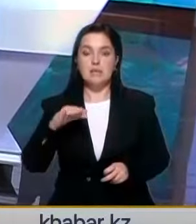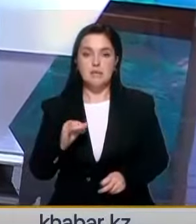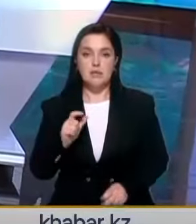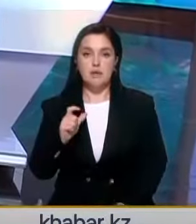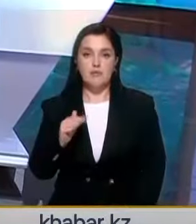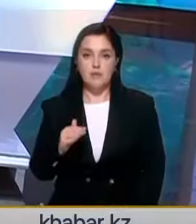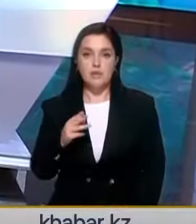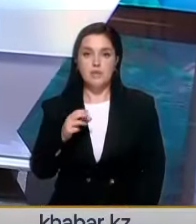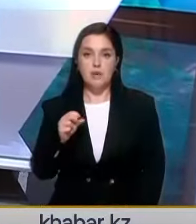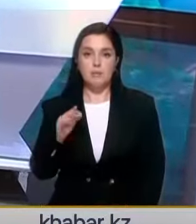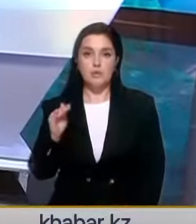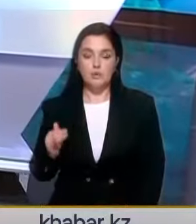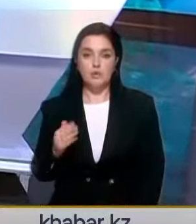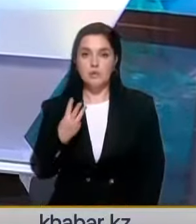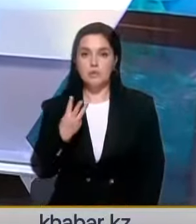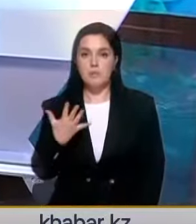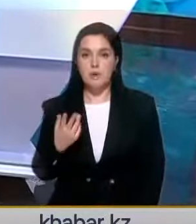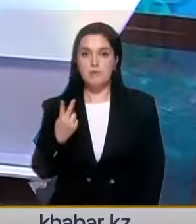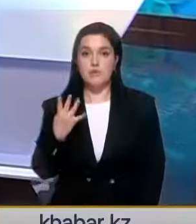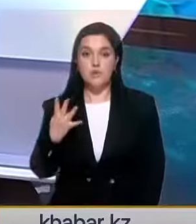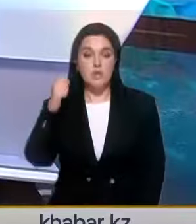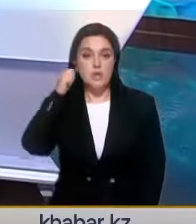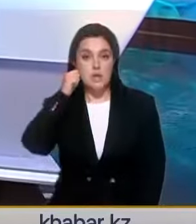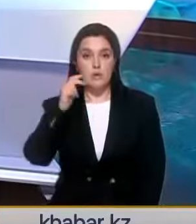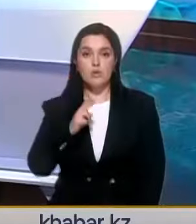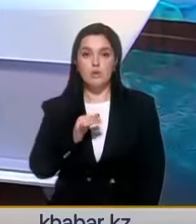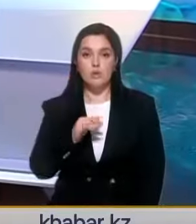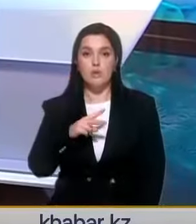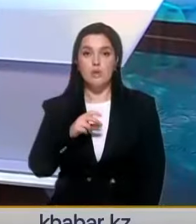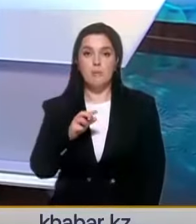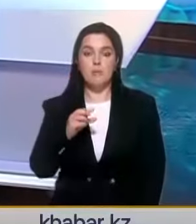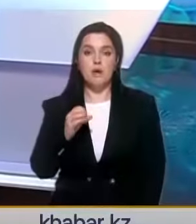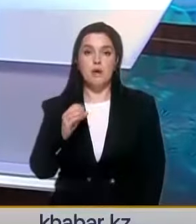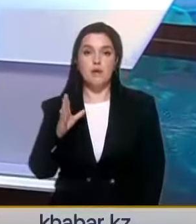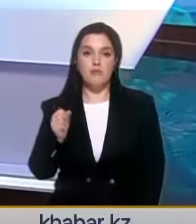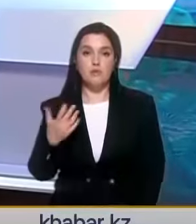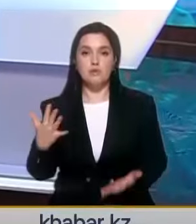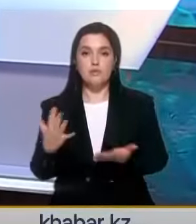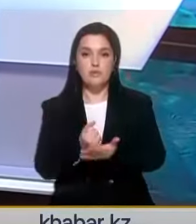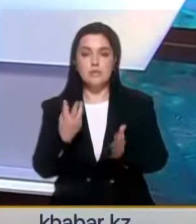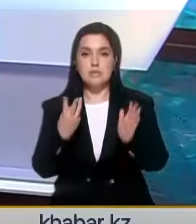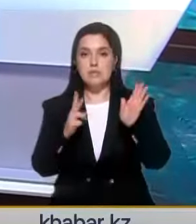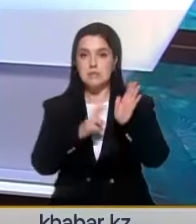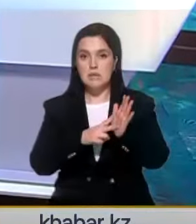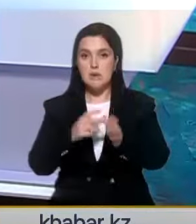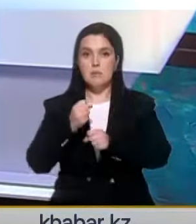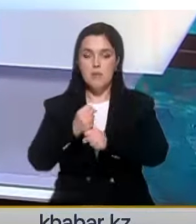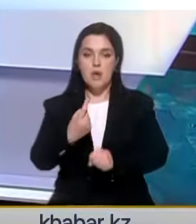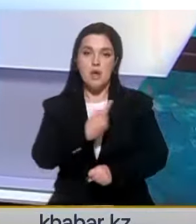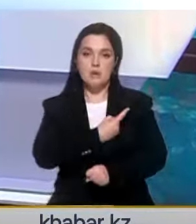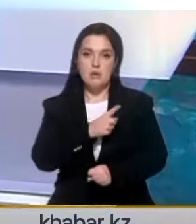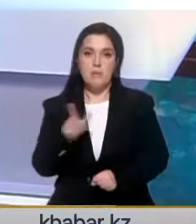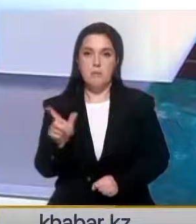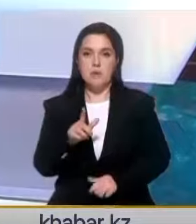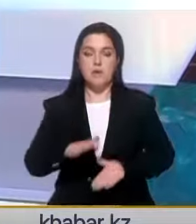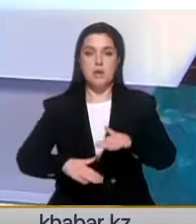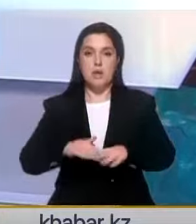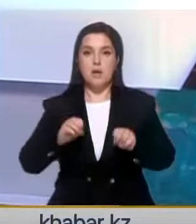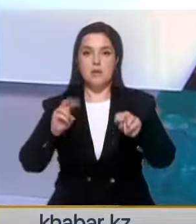ITF w35 летняя куламбаева за карьеру уже выиграла 37 титулов одиночным и парным